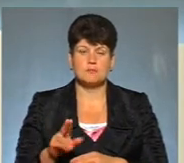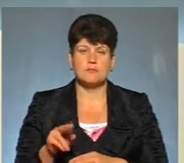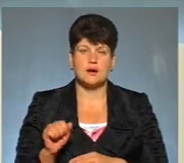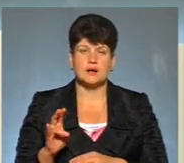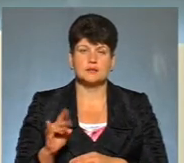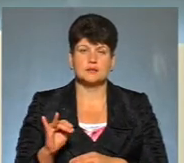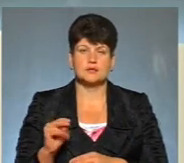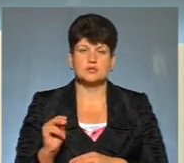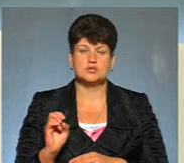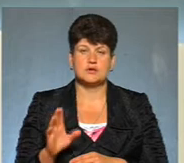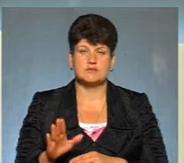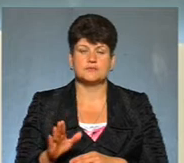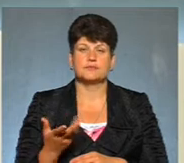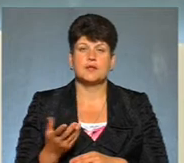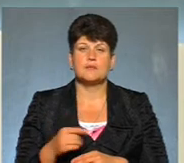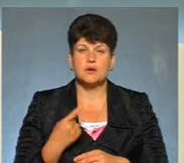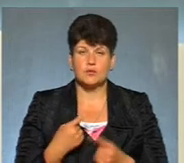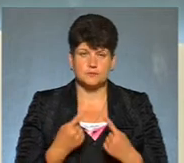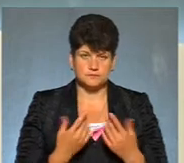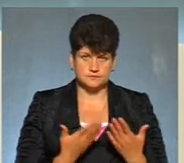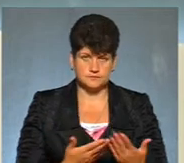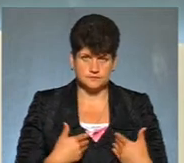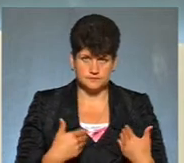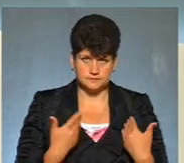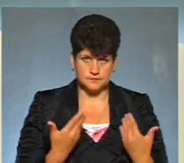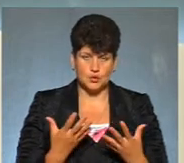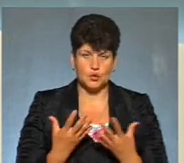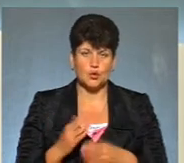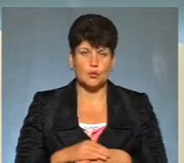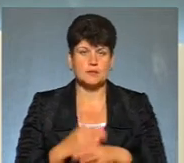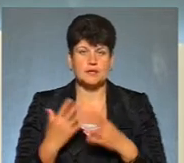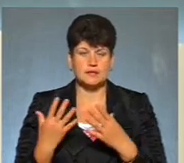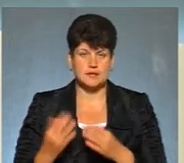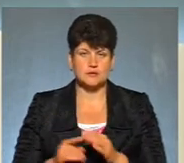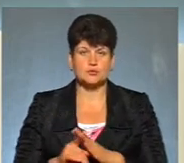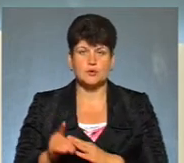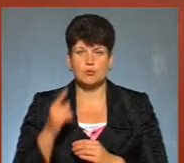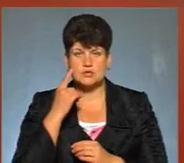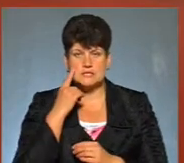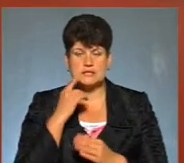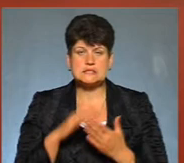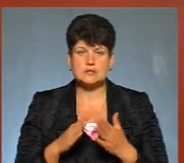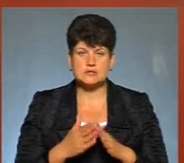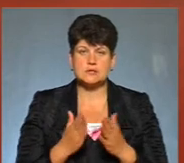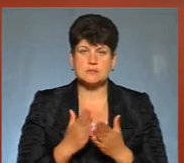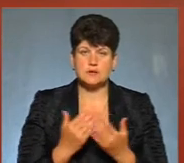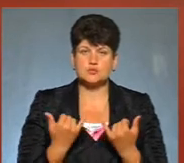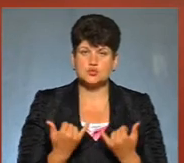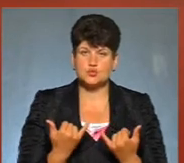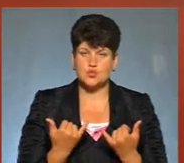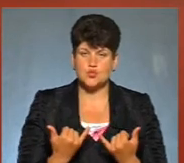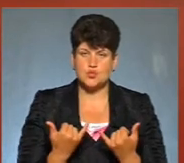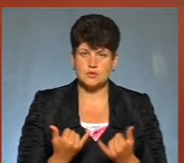Тернопільського обласного лабораторного центру. Мої вітання. Доброго дня. Розпочнемо із оцінки ситуації, яку ми маємо станом на